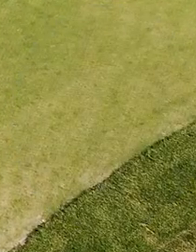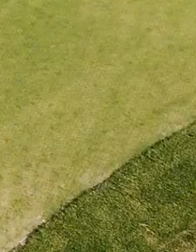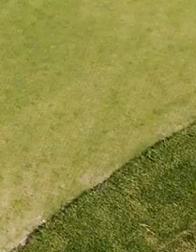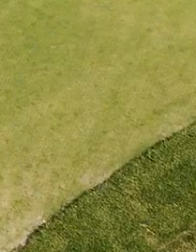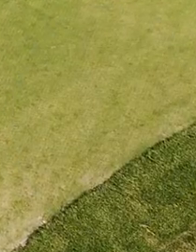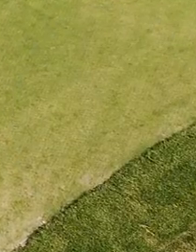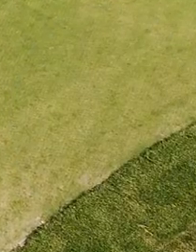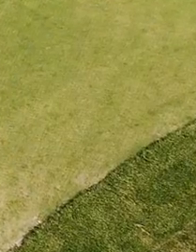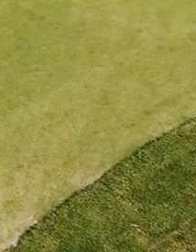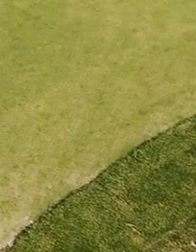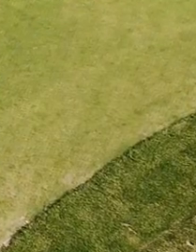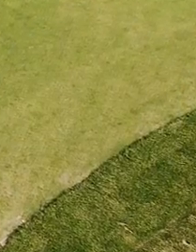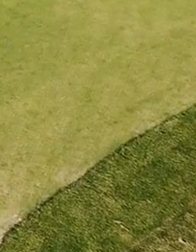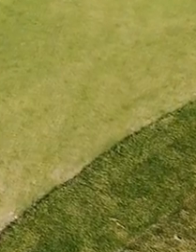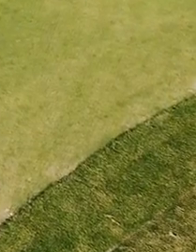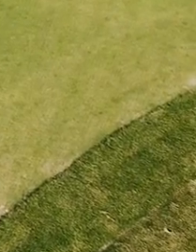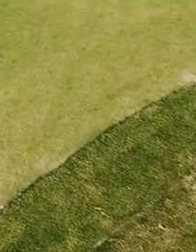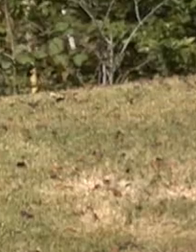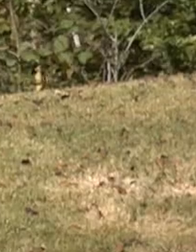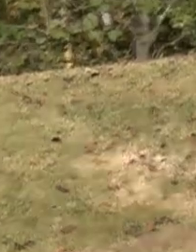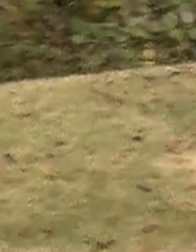어, 너무 세다.